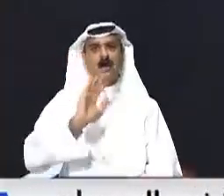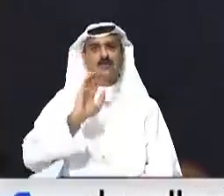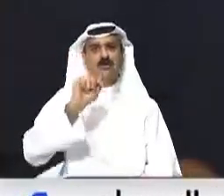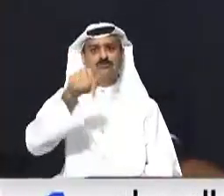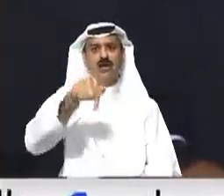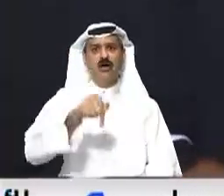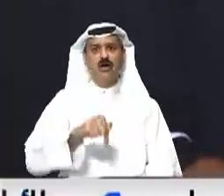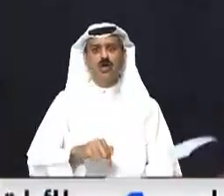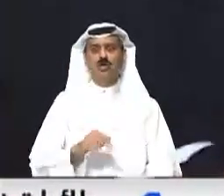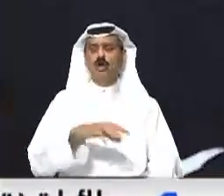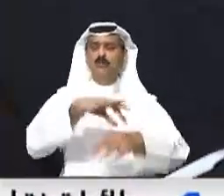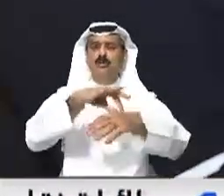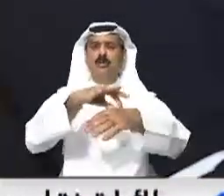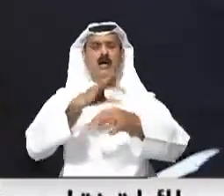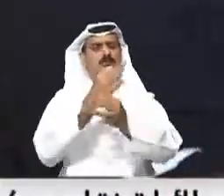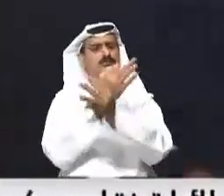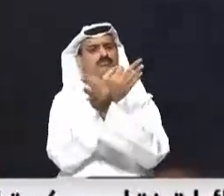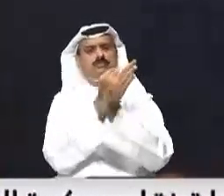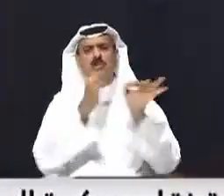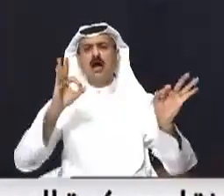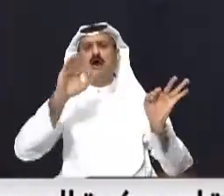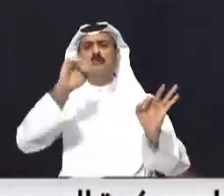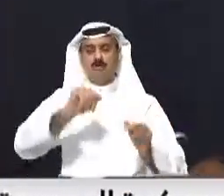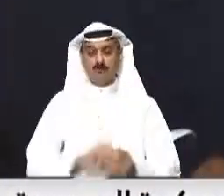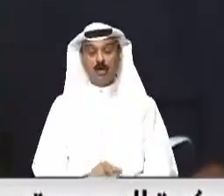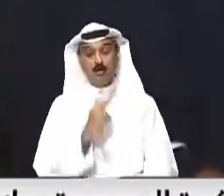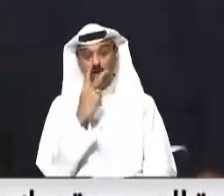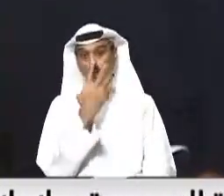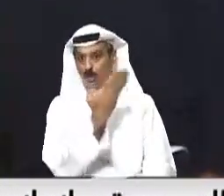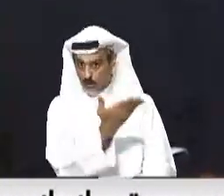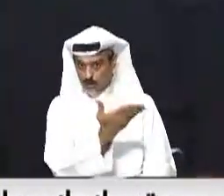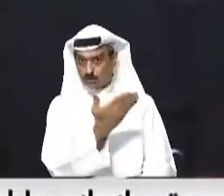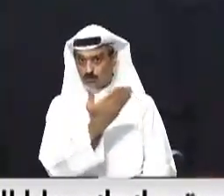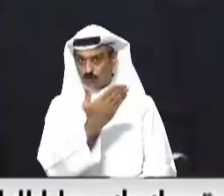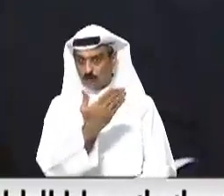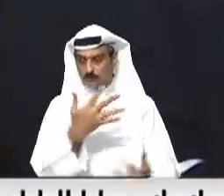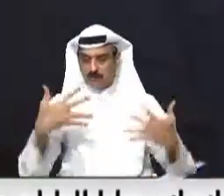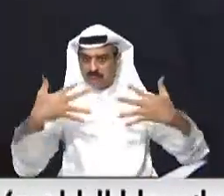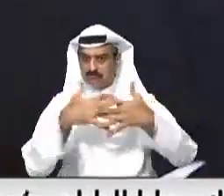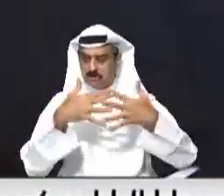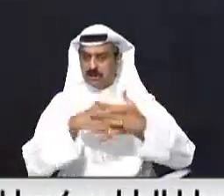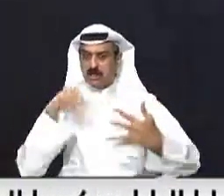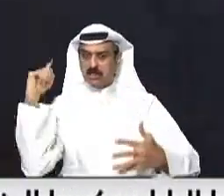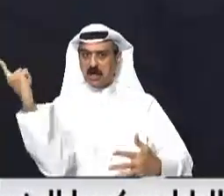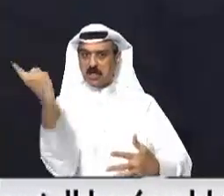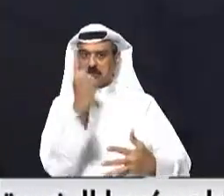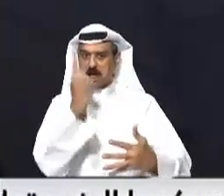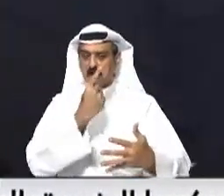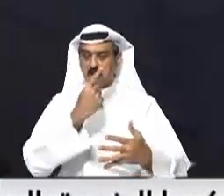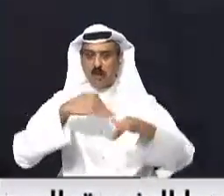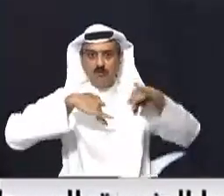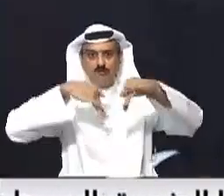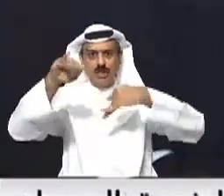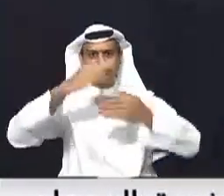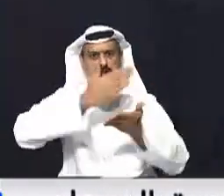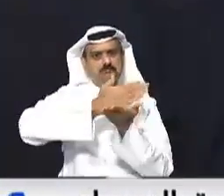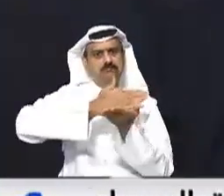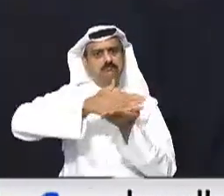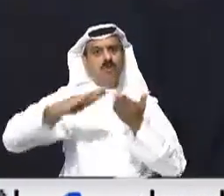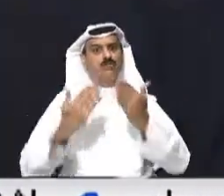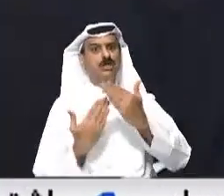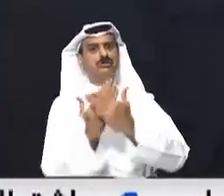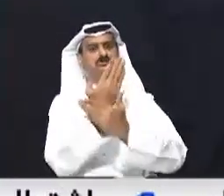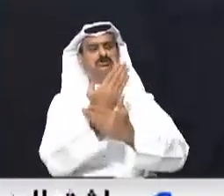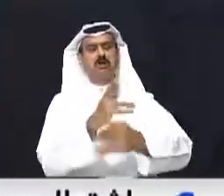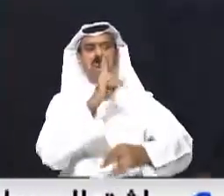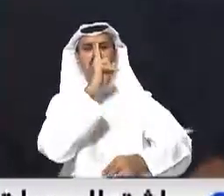اليوم احنا المواطنين او المقيمين في الكويت بعد ما يشوفون هالتعاون من قبل الشركات العالميه ويشوفون ان بدات الاصلاحات هم